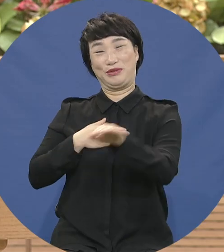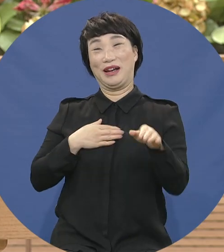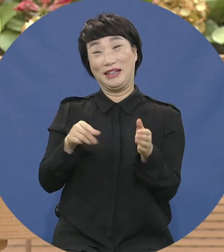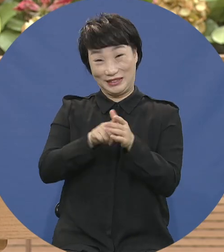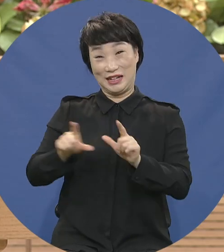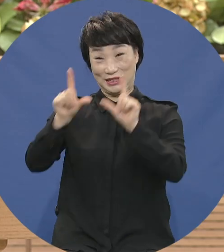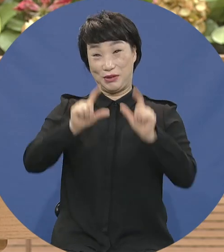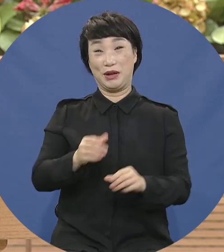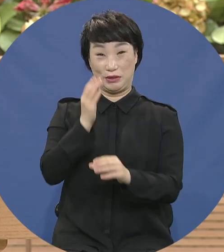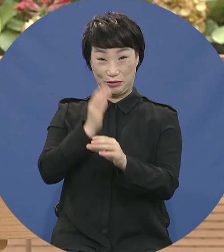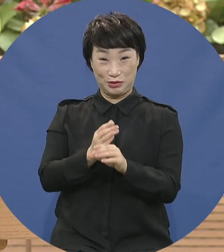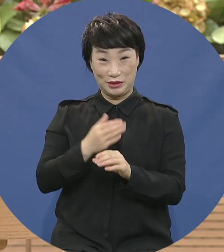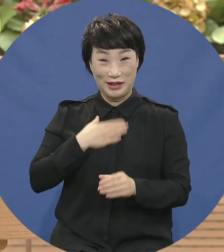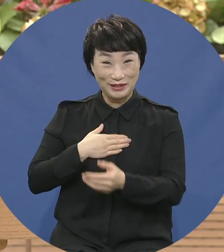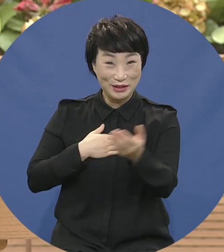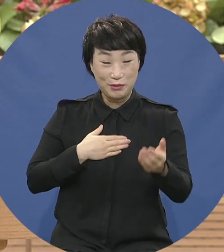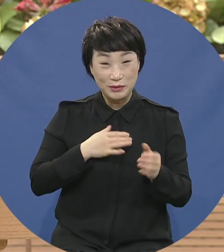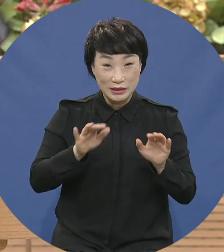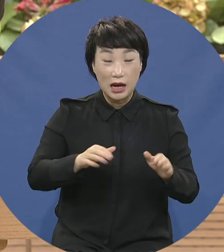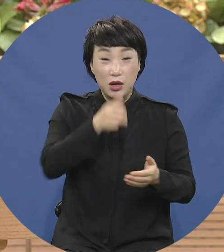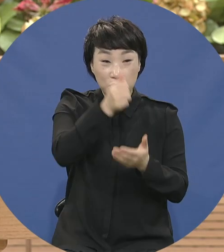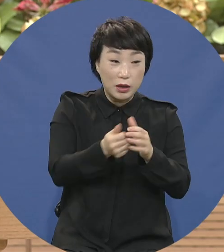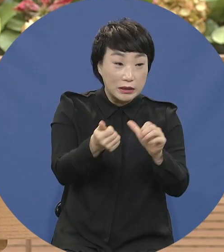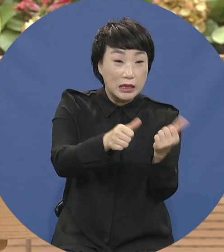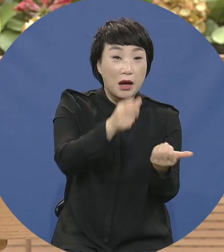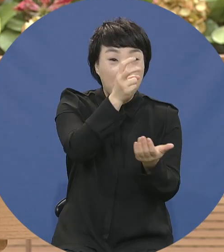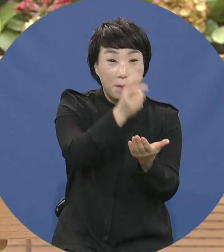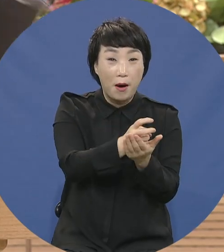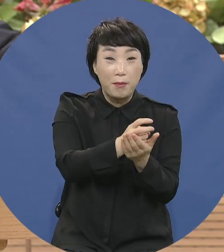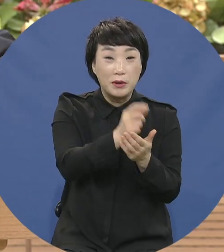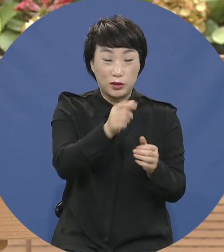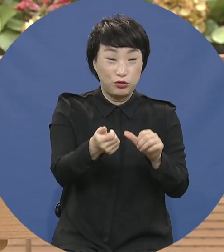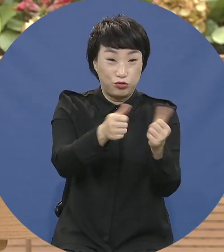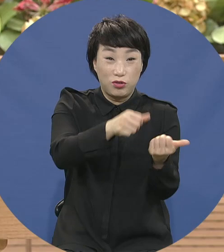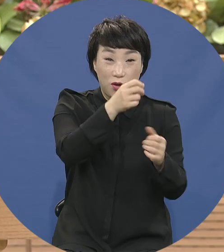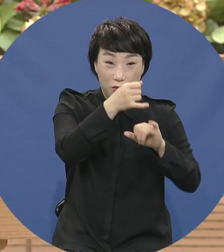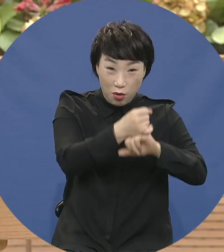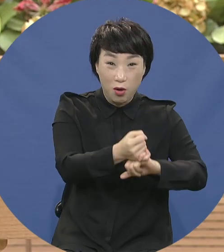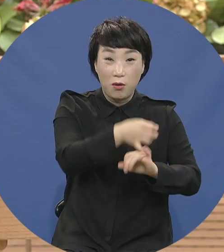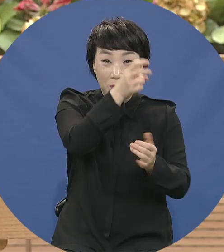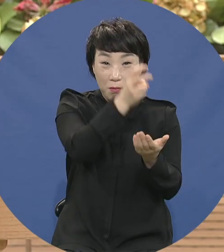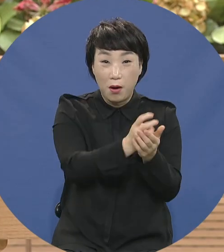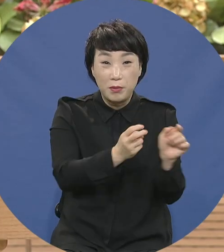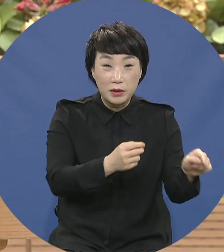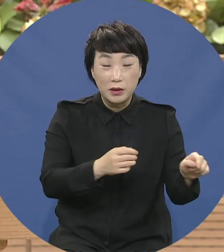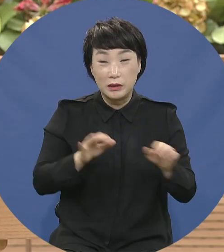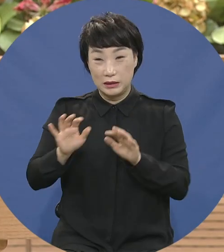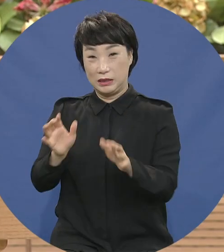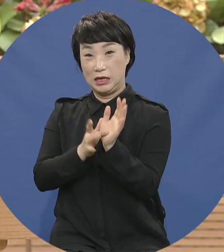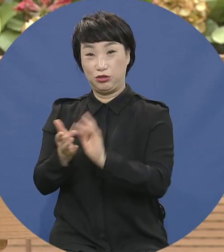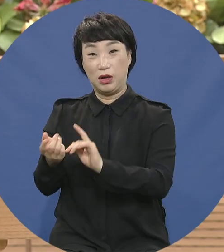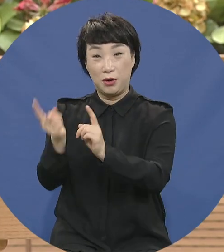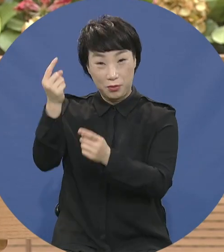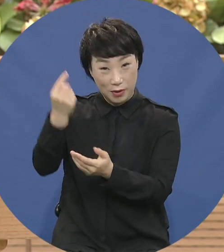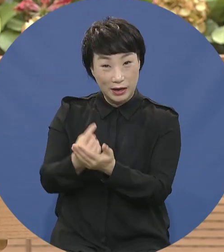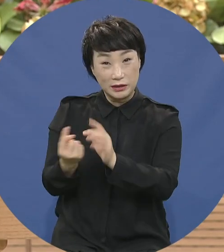거예요. 우리는 죄와 사망의 정령 죽으리라는 법에서 예수님이 대신 죽어서 그